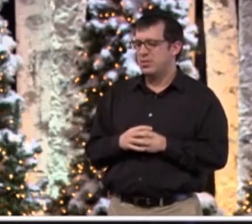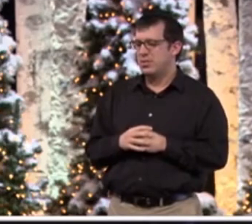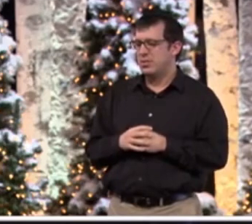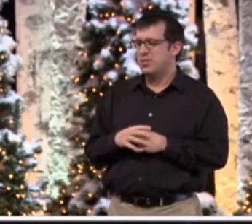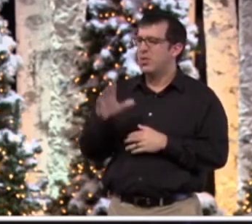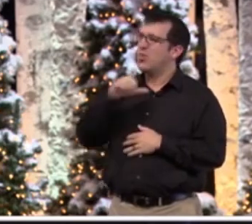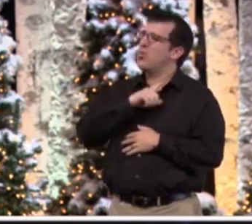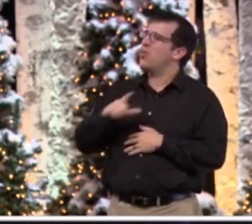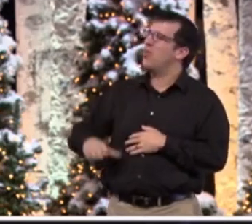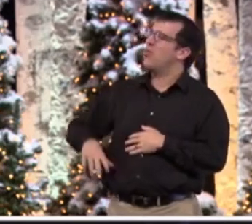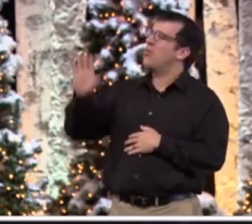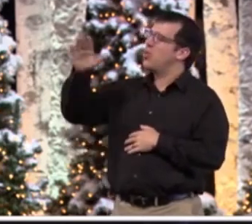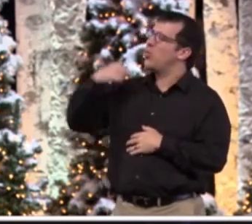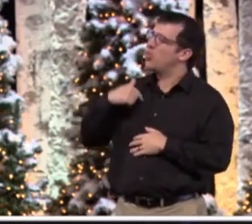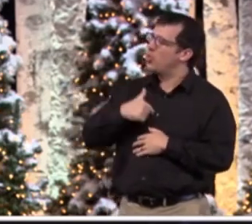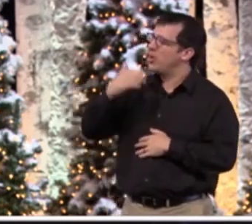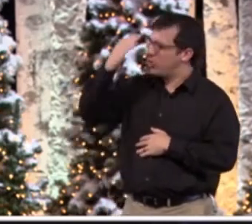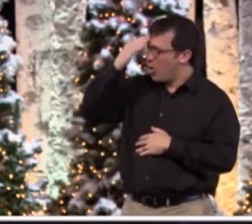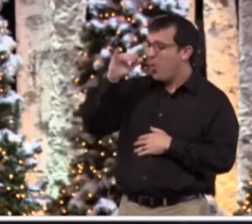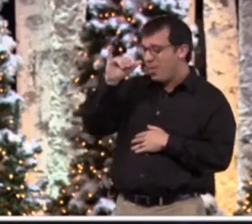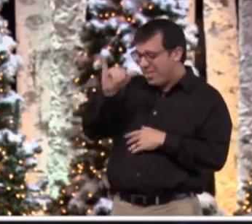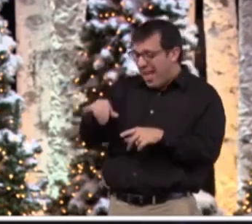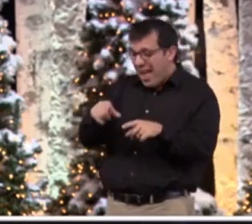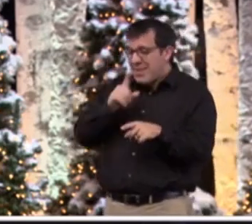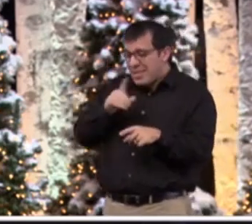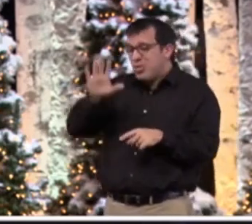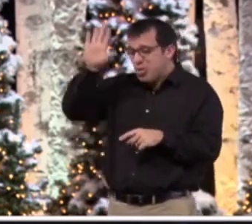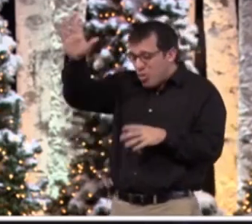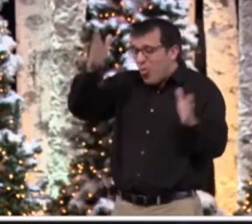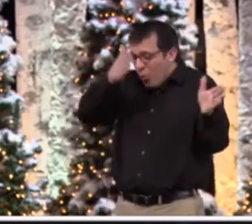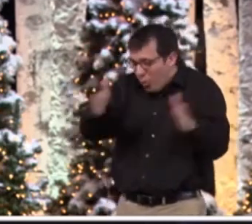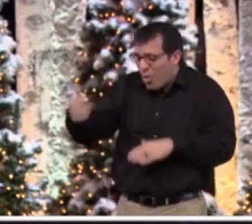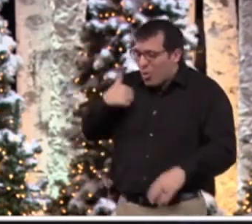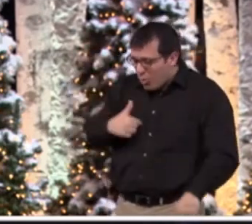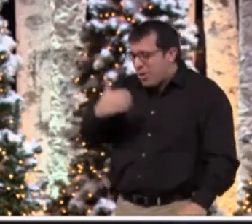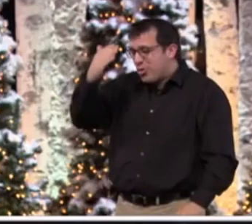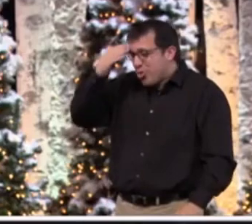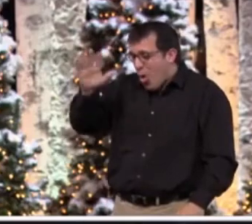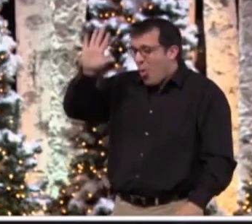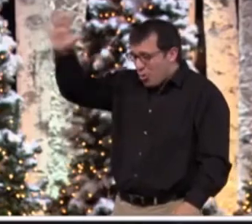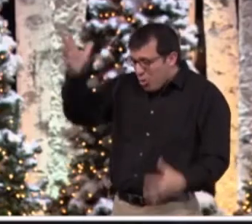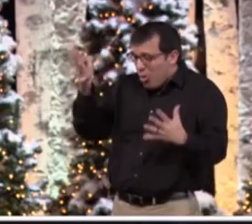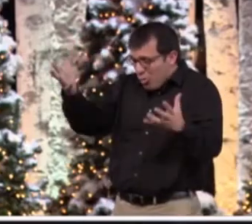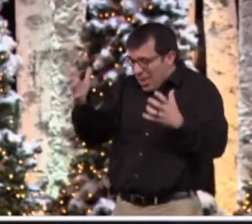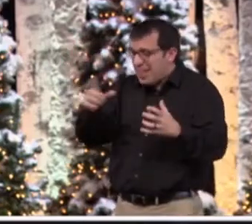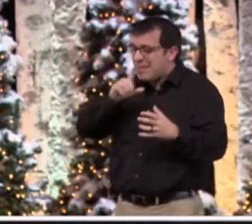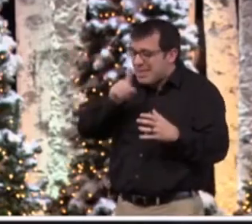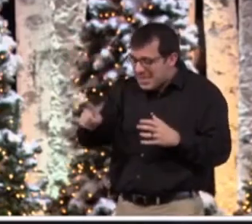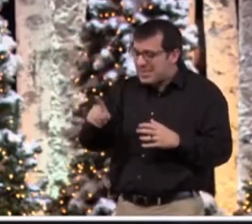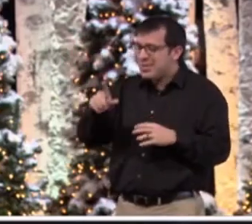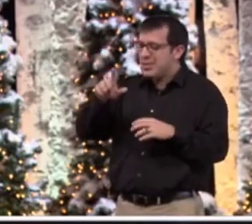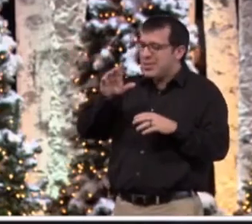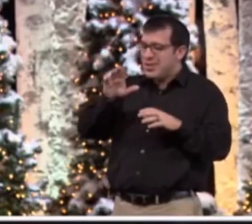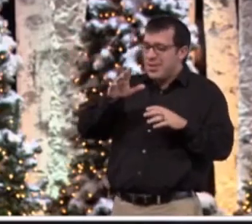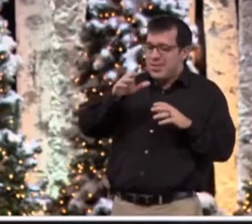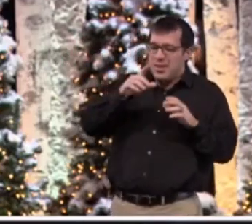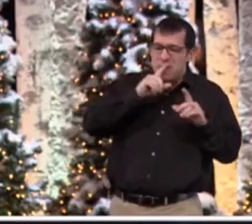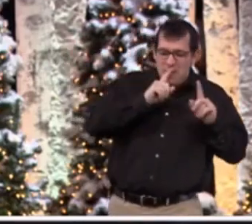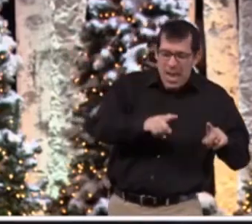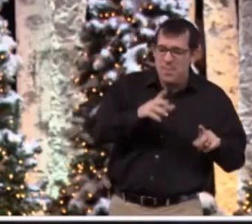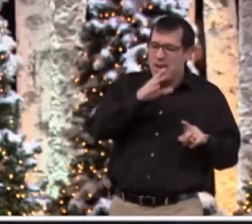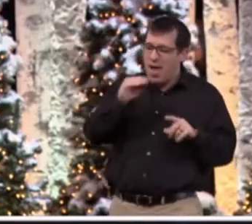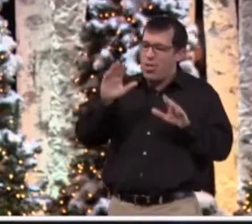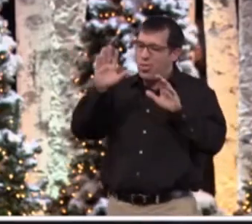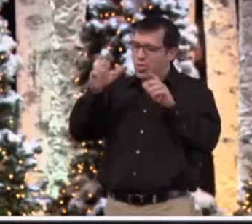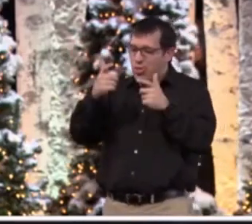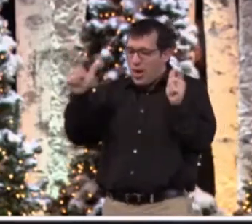प्रभु, यो तपाईँको इच्छा हो भन्ने हामी जान्दछौँ। महान आज्ञा र सबैभन्दा ठुलो आज्ञा तपाईँको इच्छा हो भन्ने हामी जान्दछौँ।